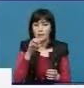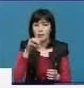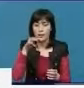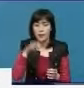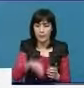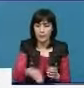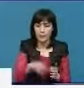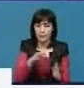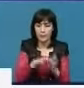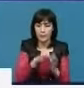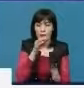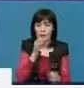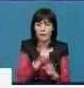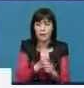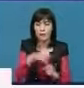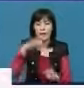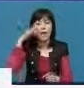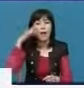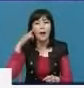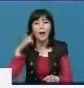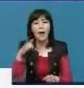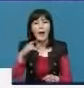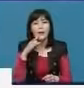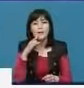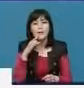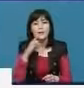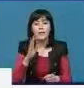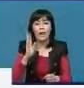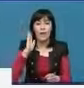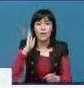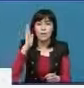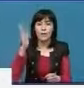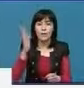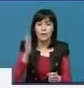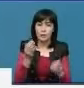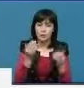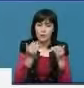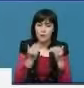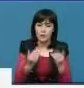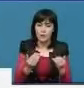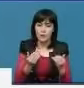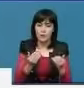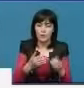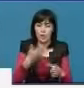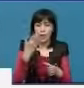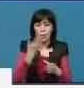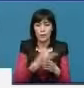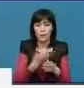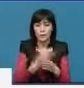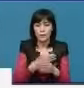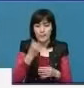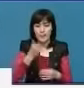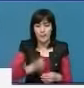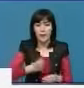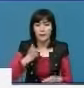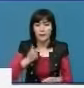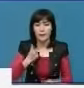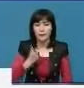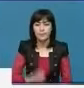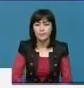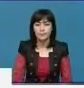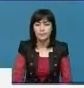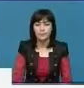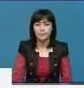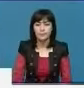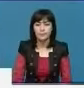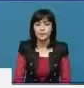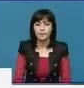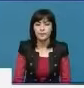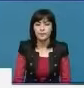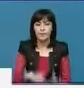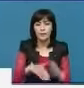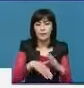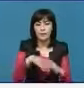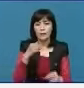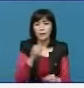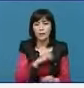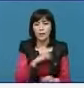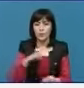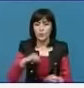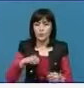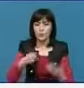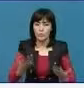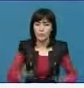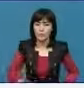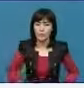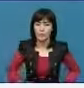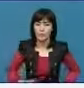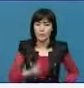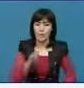болды. Қазақстанның төл перзенті келешектің кемелді болуына үлес қосқан мақтан етеді. Сайлауға мен өзімнің өмірімде, яғни